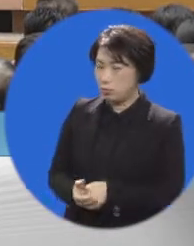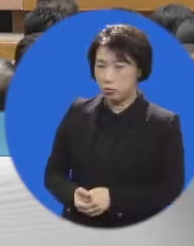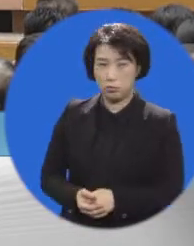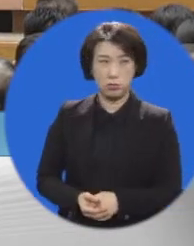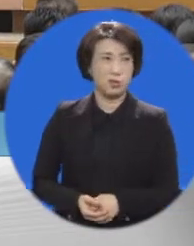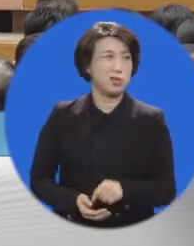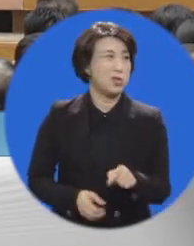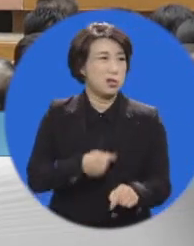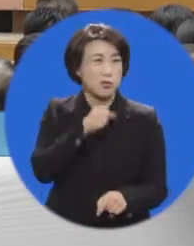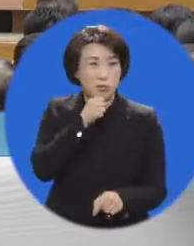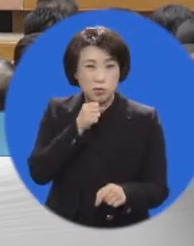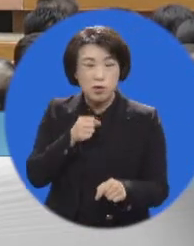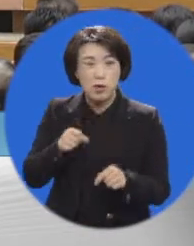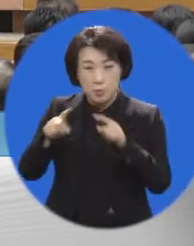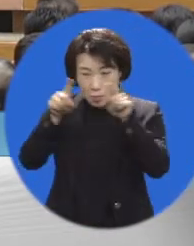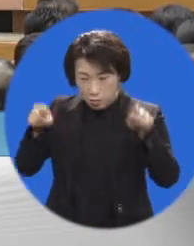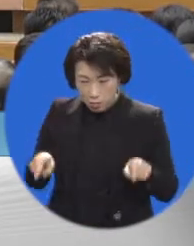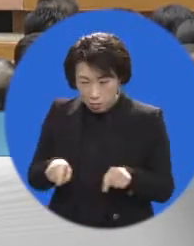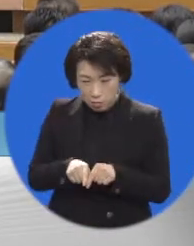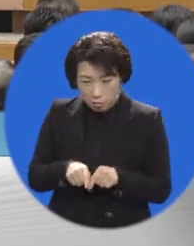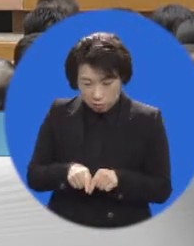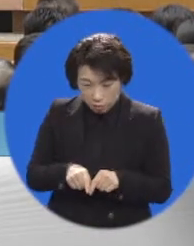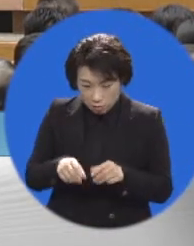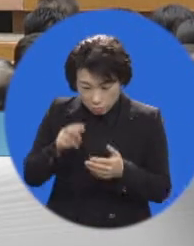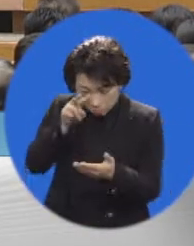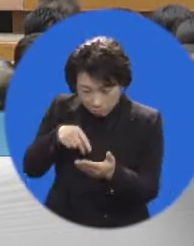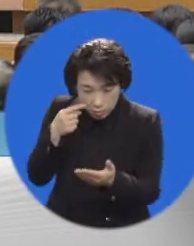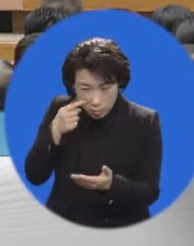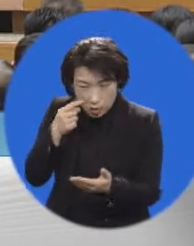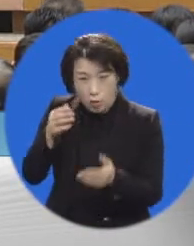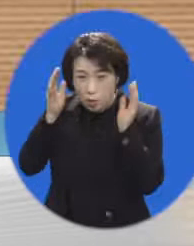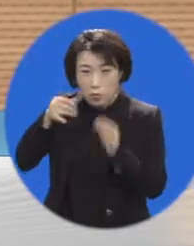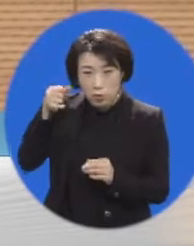예, 성적표를 갖고 왔는데 공부를 못해서 때렸습니다.